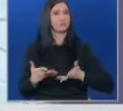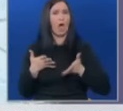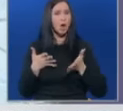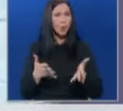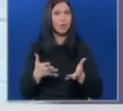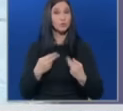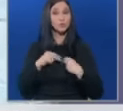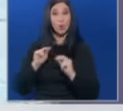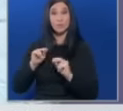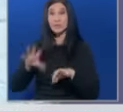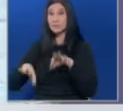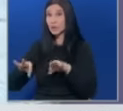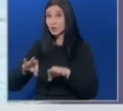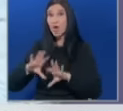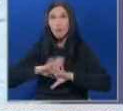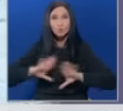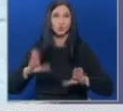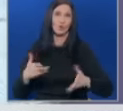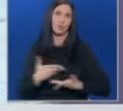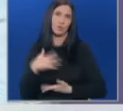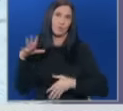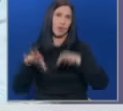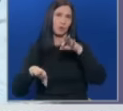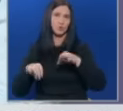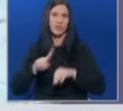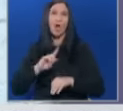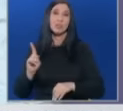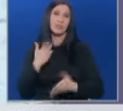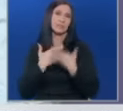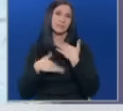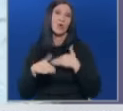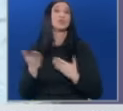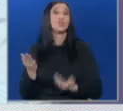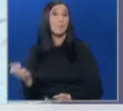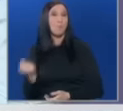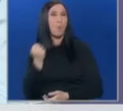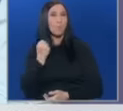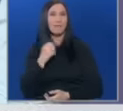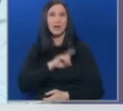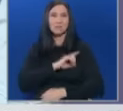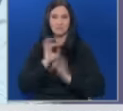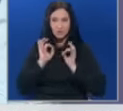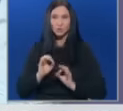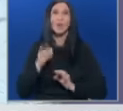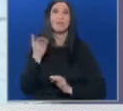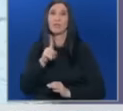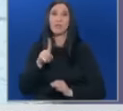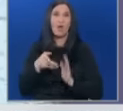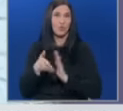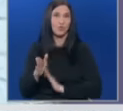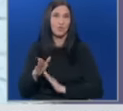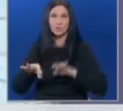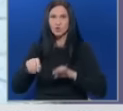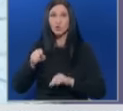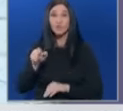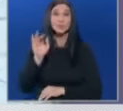убеди избирателите си, че е абсолютно необходимо да гласуват, а не да се успокояват, че победата е сигурна и те да не отидат до урните. Това